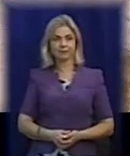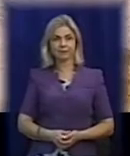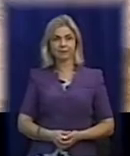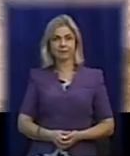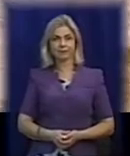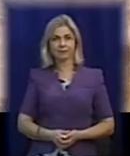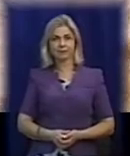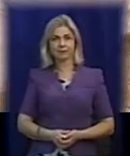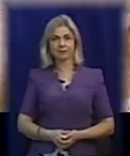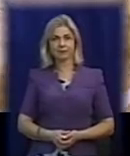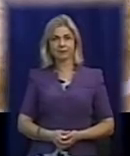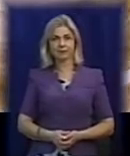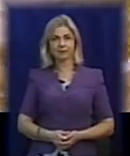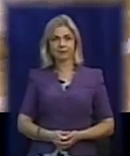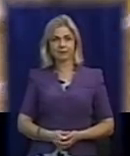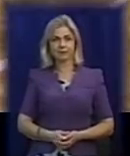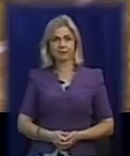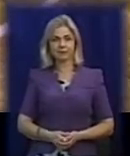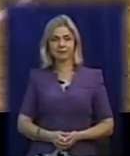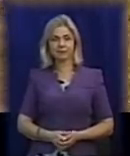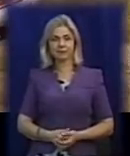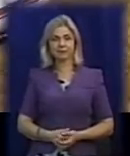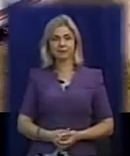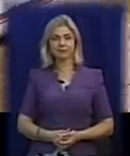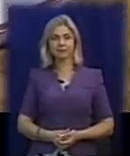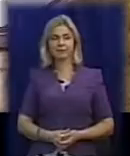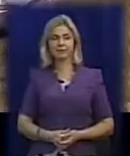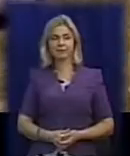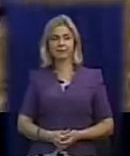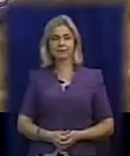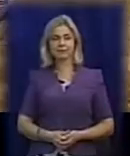Командир, вийди, лод, буде все. Давай, давай, давай!